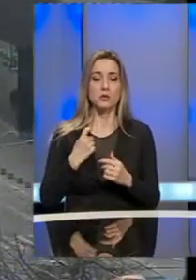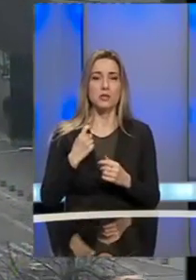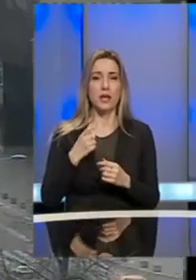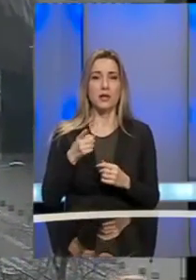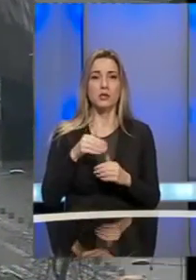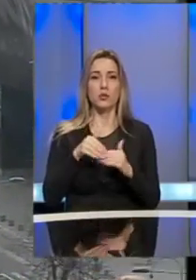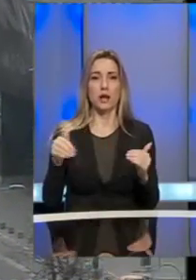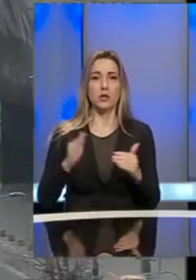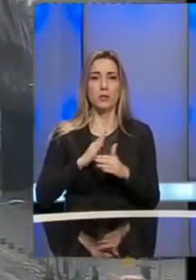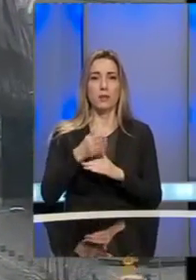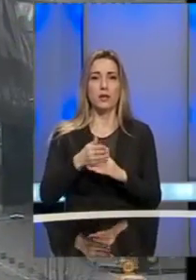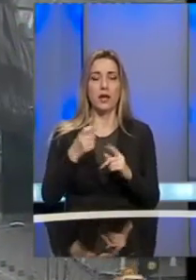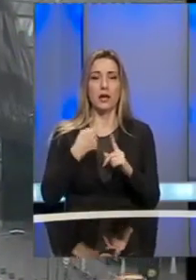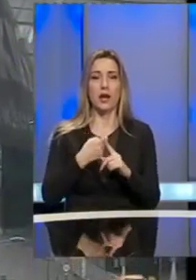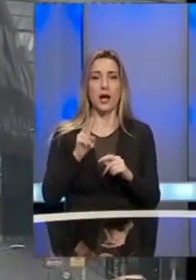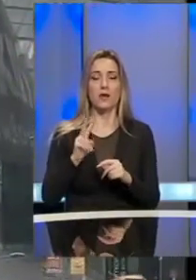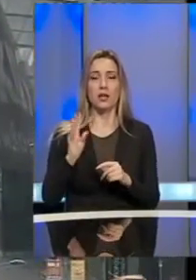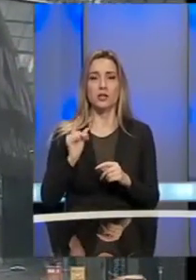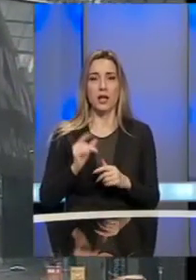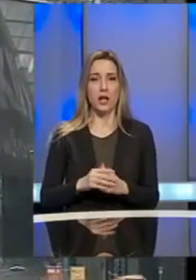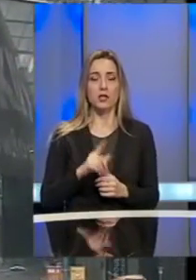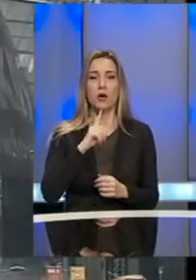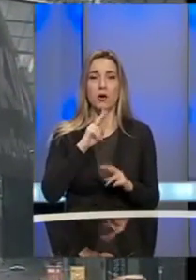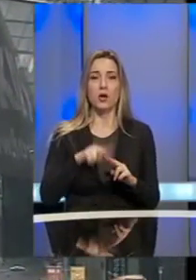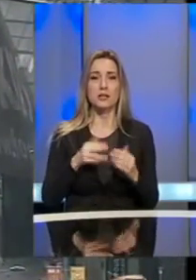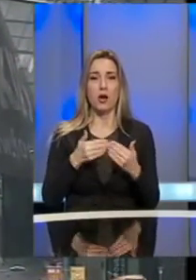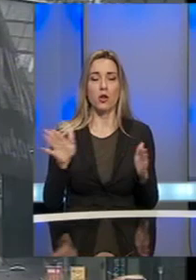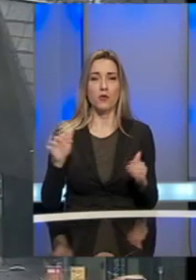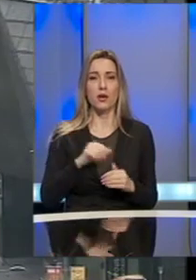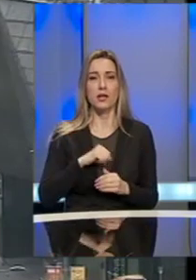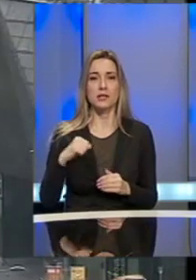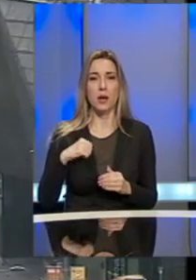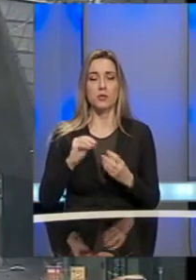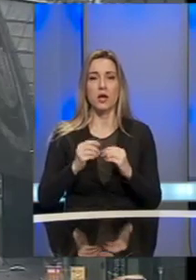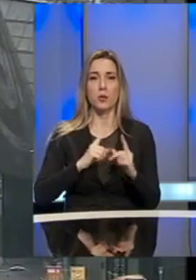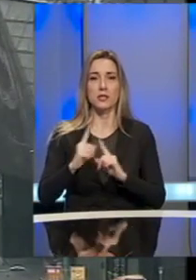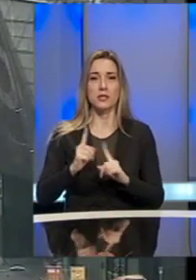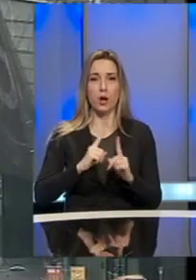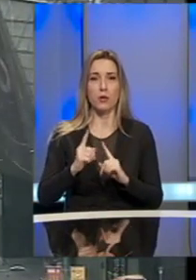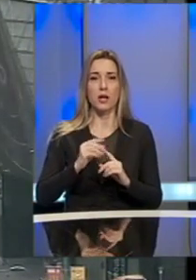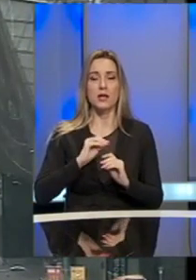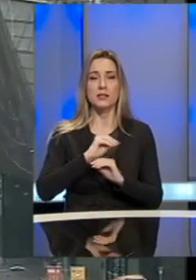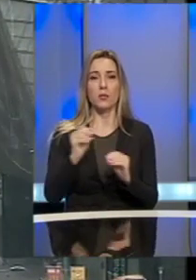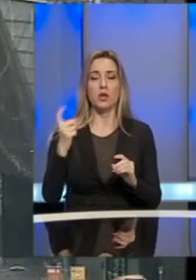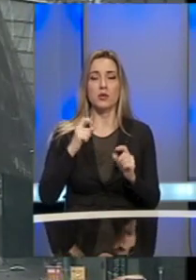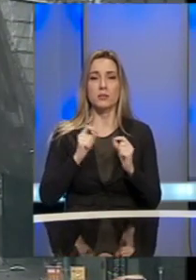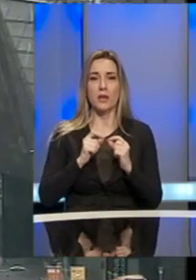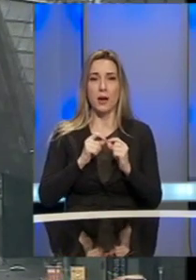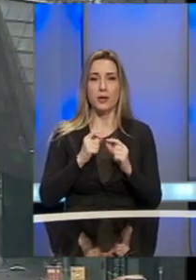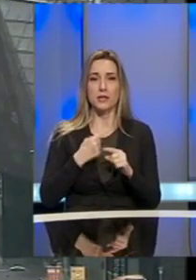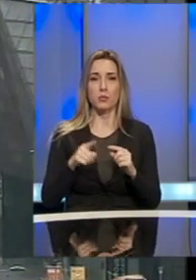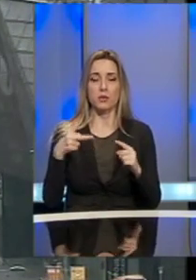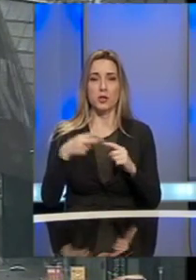su granični prelazi Karakaj, Vardište i Rača, koji ostaju otvoreni samo za robni saobraćaj, saopšteno je iz Bihamka.